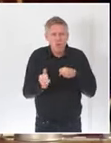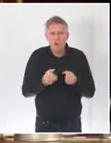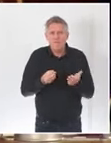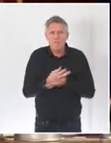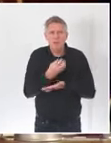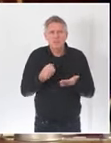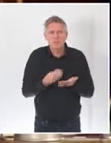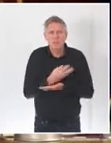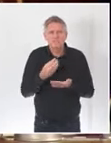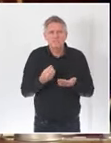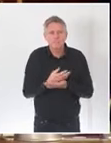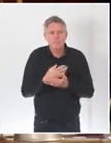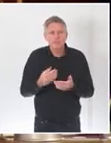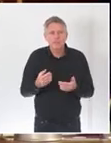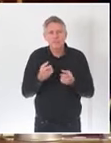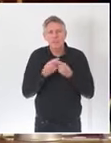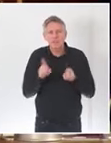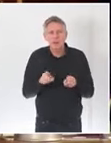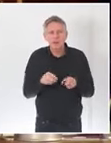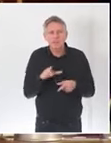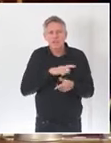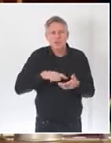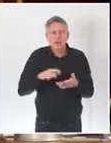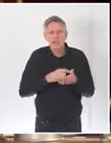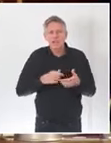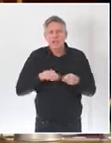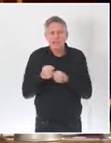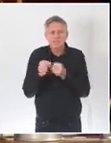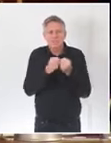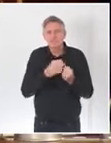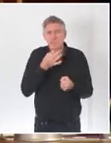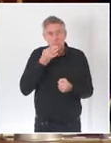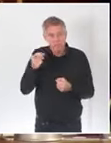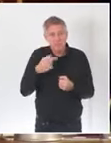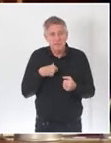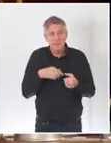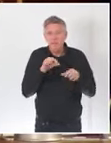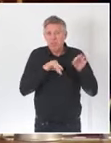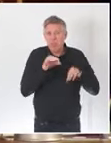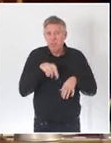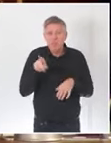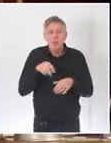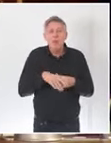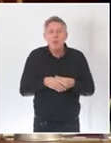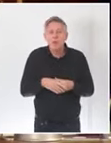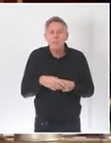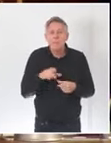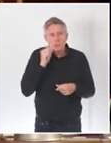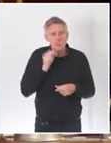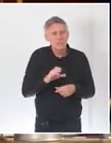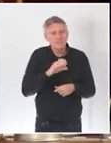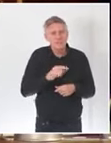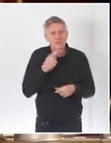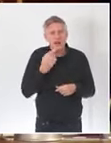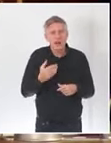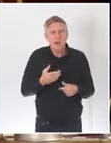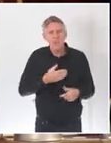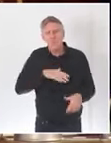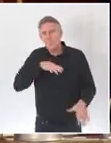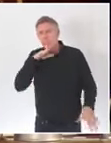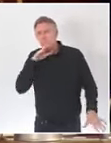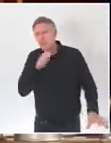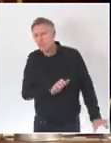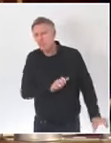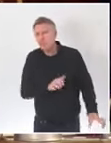moulin à tous ceux qui veulent mettre à mal la démocratie locale. Vous parlez, Monsieur Cazenave, de mépris. Mais le mépris, c'est le mépris